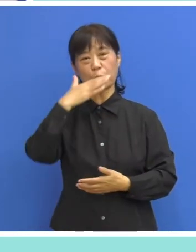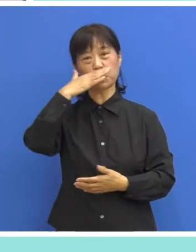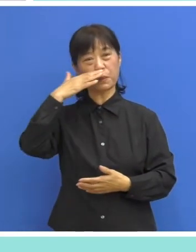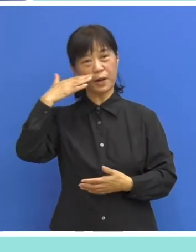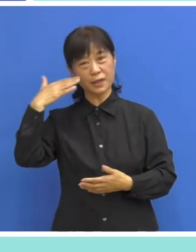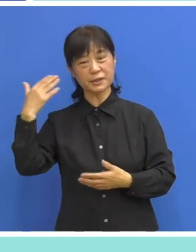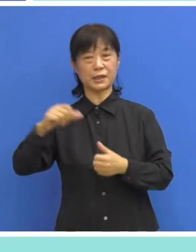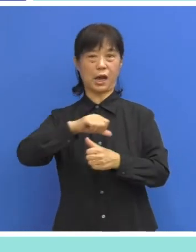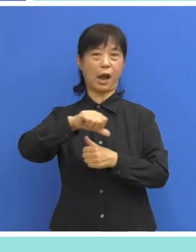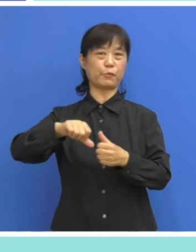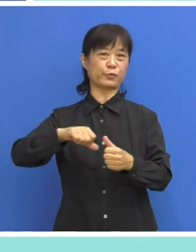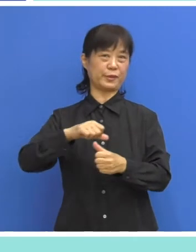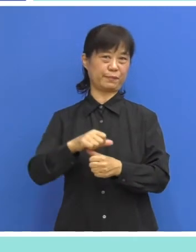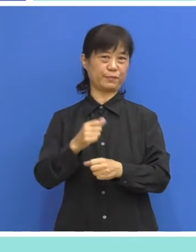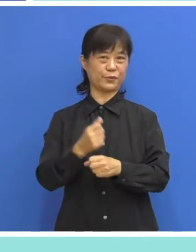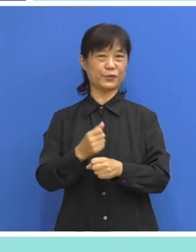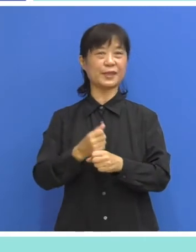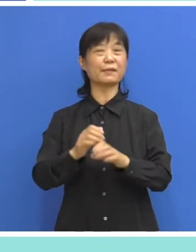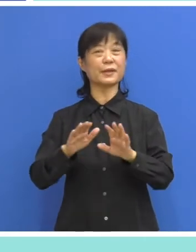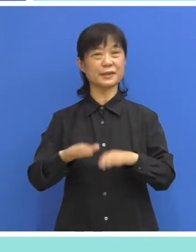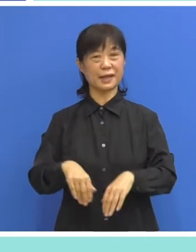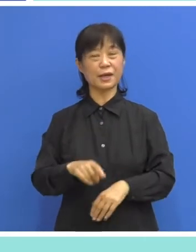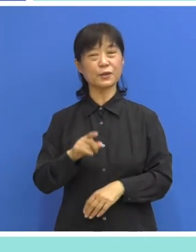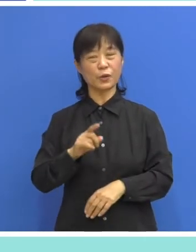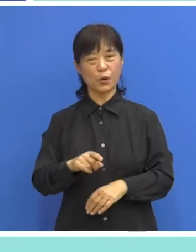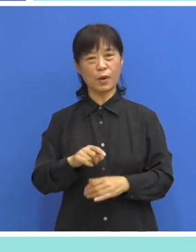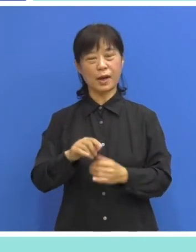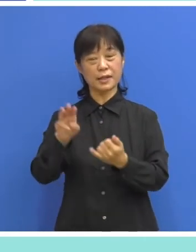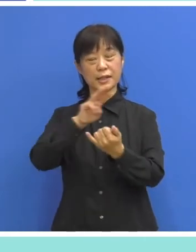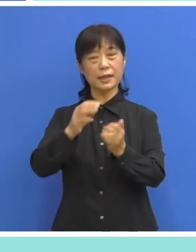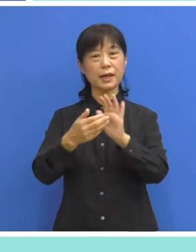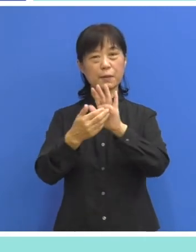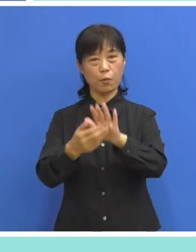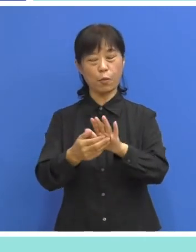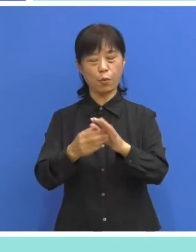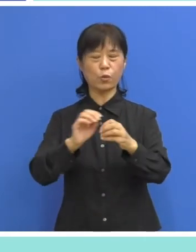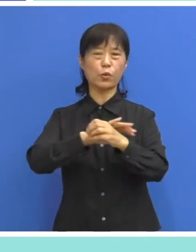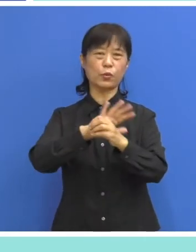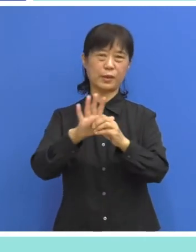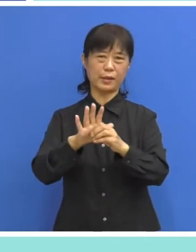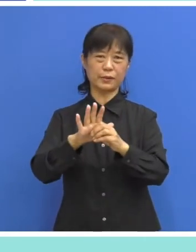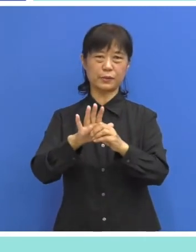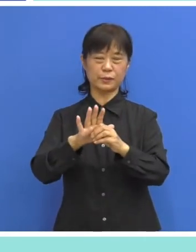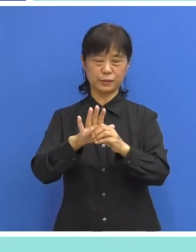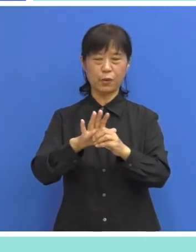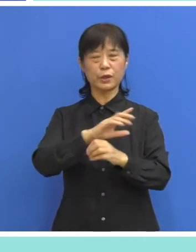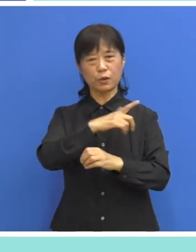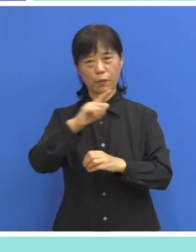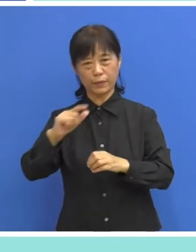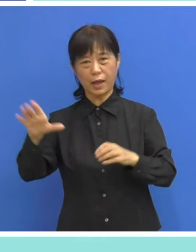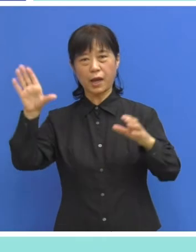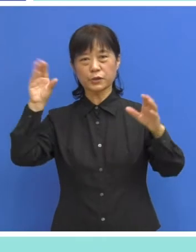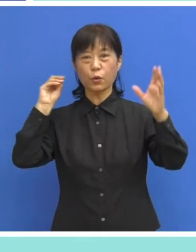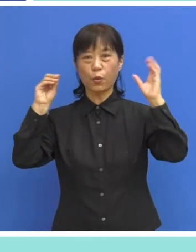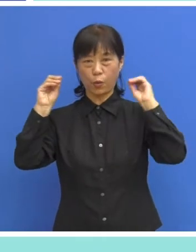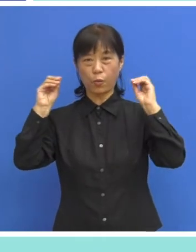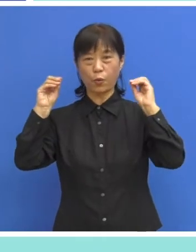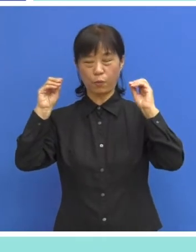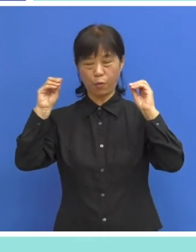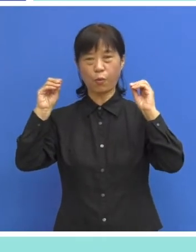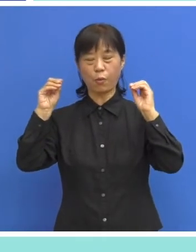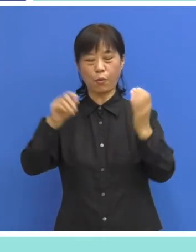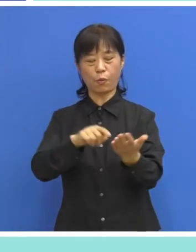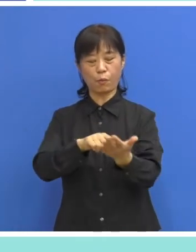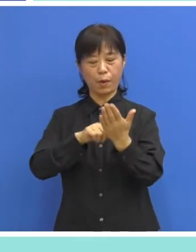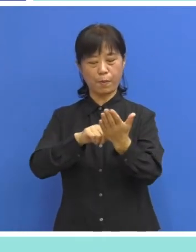アプリを開発をされました。これはあの防災または新型コロナウイルス感染症のいろんな情報というのもプッシュ通知